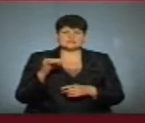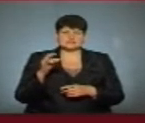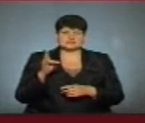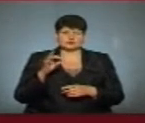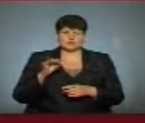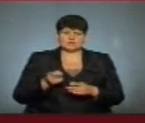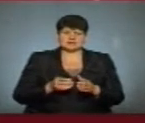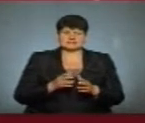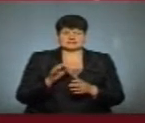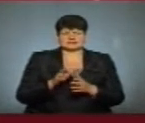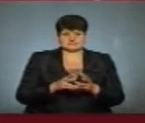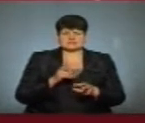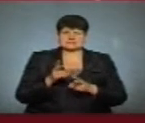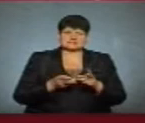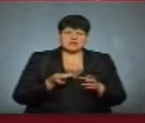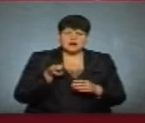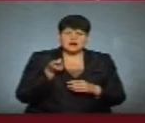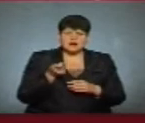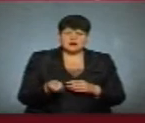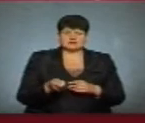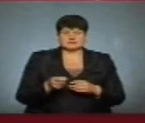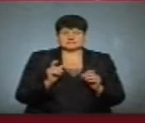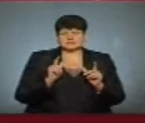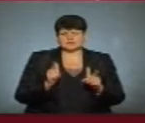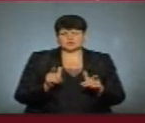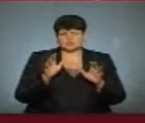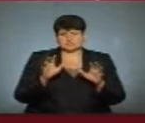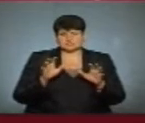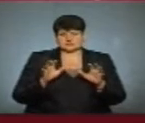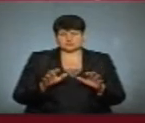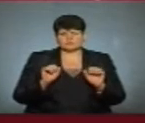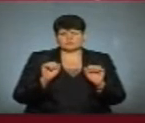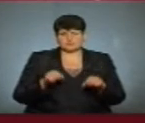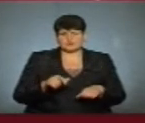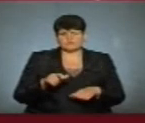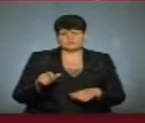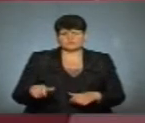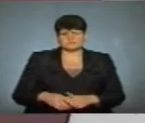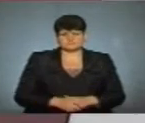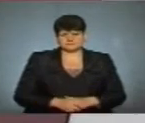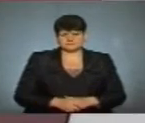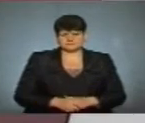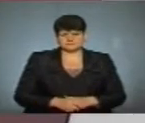відповідності вимогам кримінально-процесуального, кримінального закону, а також Конвенції про захист прав людини та основоположних свобод.